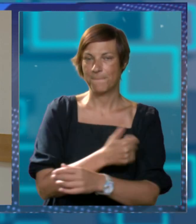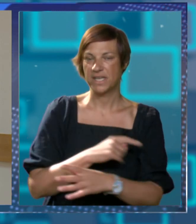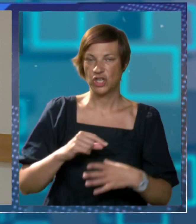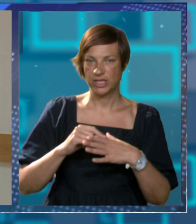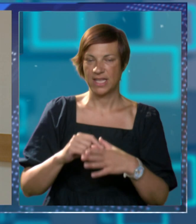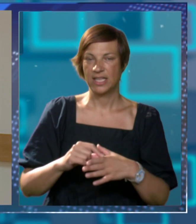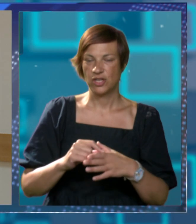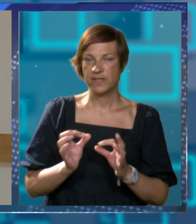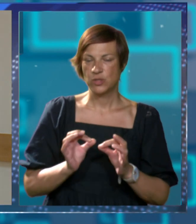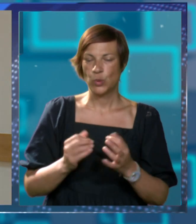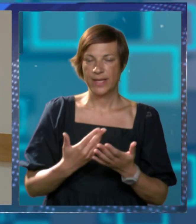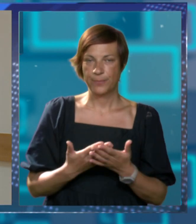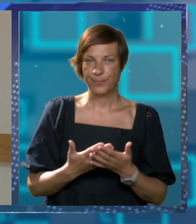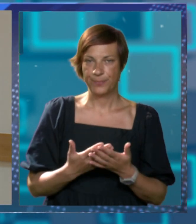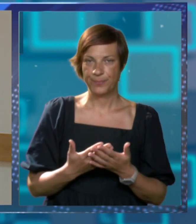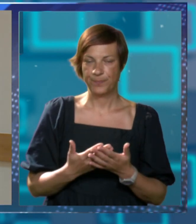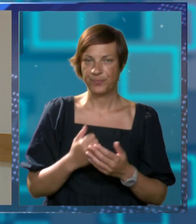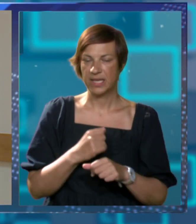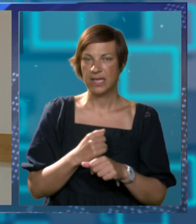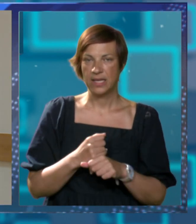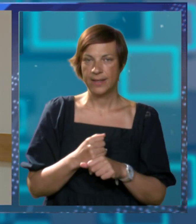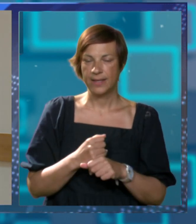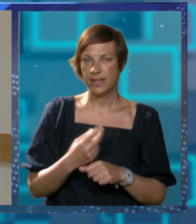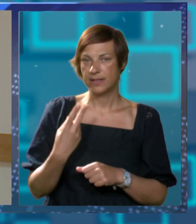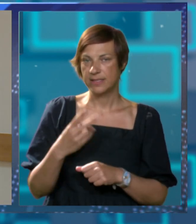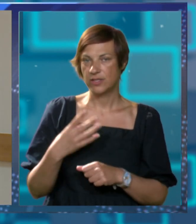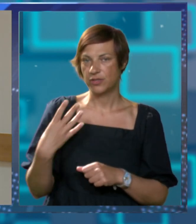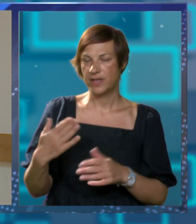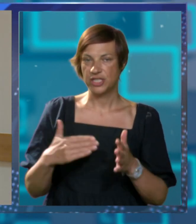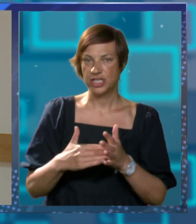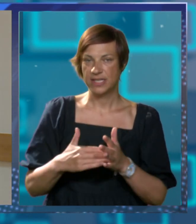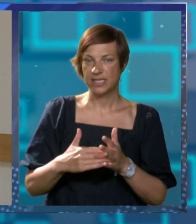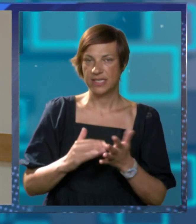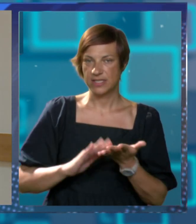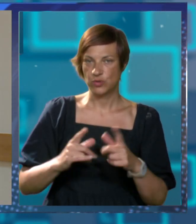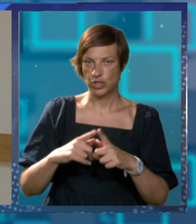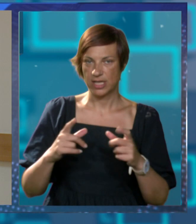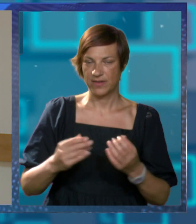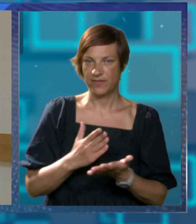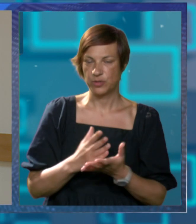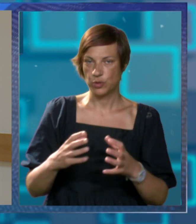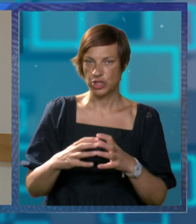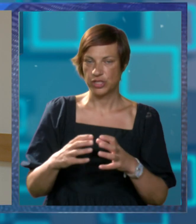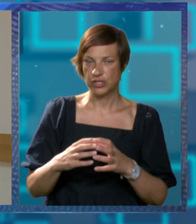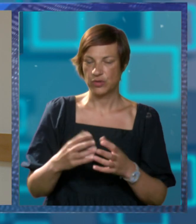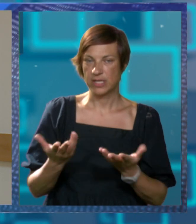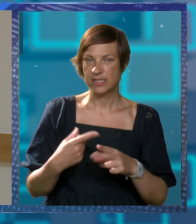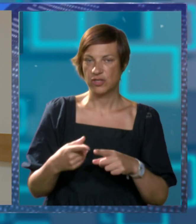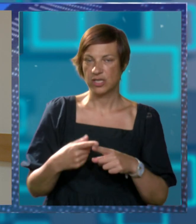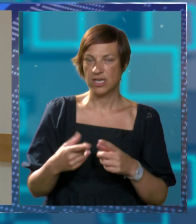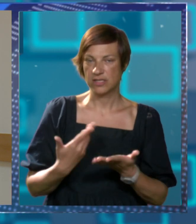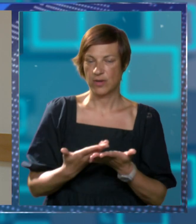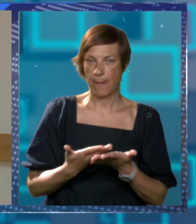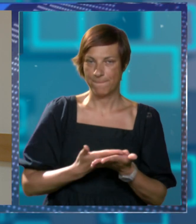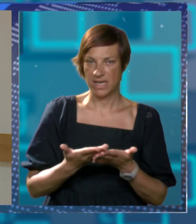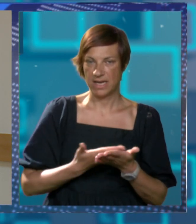godina dovest u red, tako da je, radi se o nekih 24.000 kvadrata već postojeće zone, istog razloga je bila